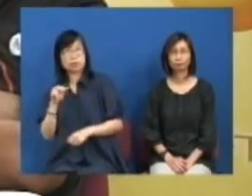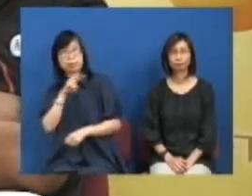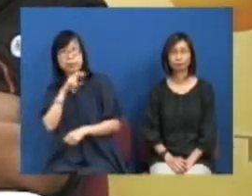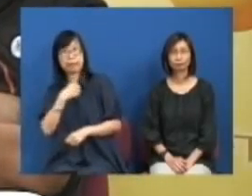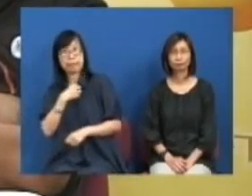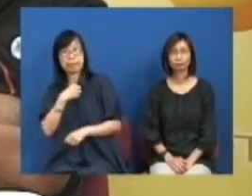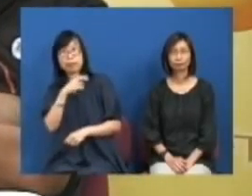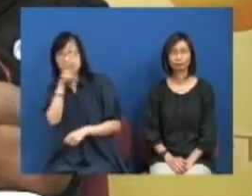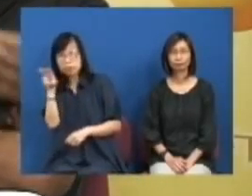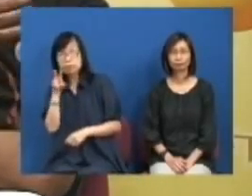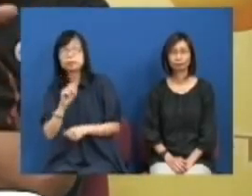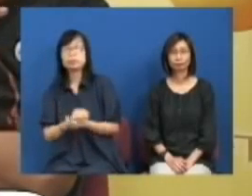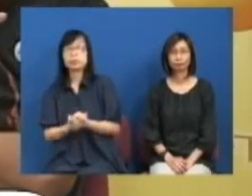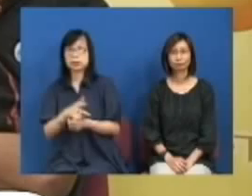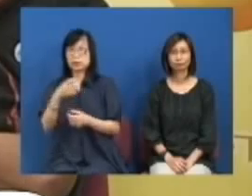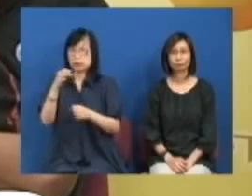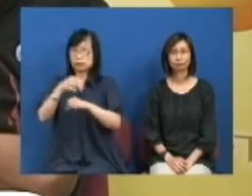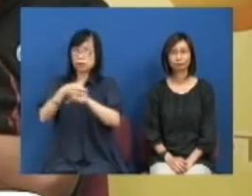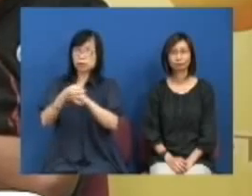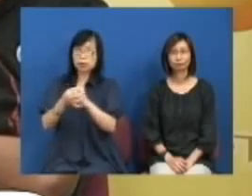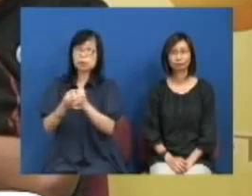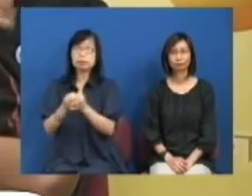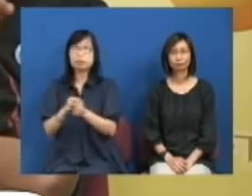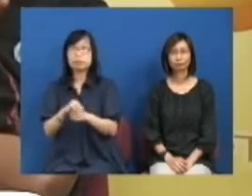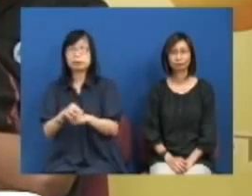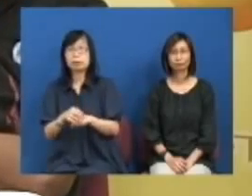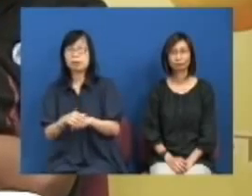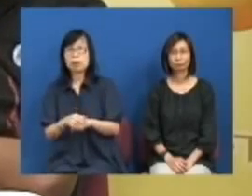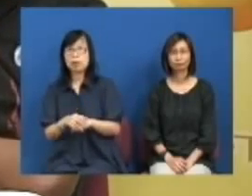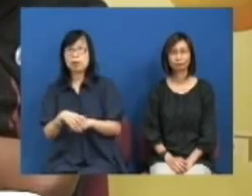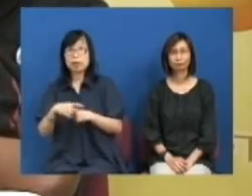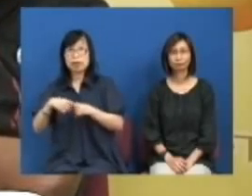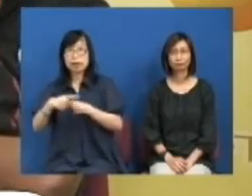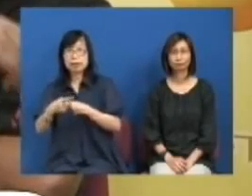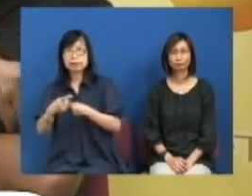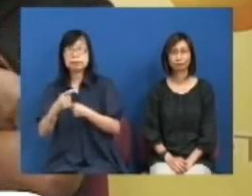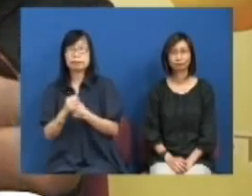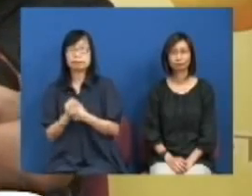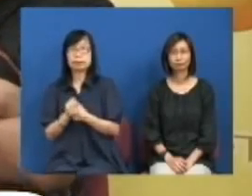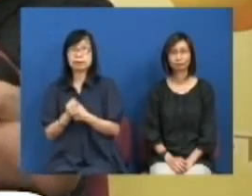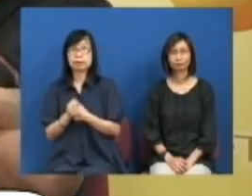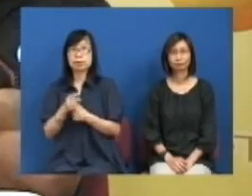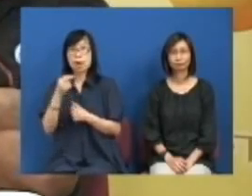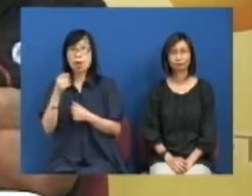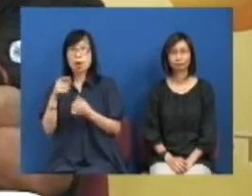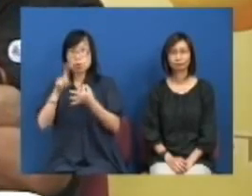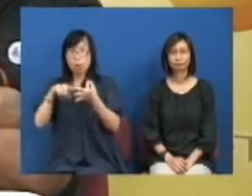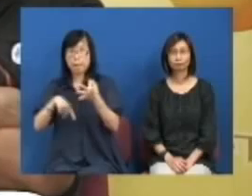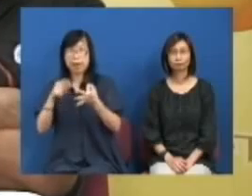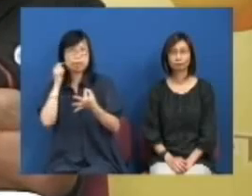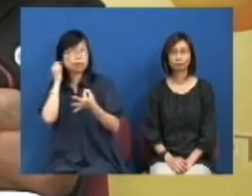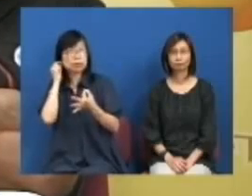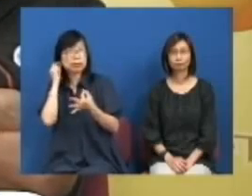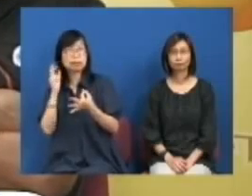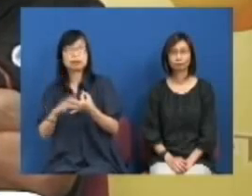有一個問題就係呢兩個國家。好類似係咪？咁另一個就係黃恩素基特登講，因為黃恩素基出咗嚟之後就不